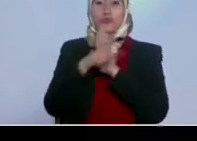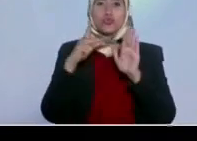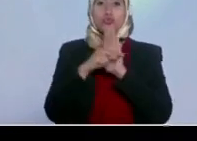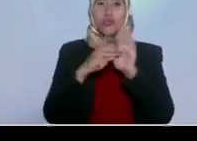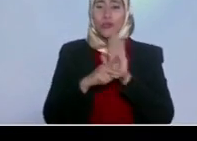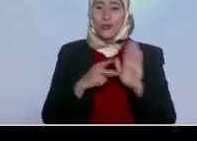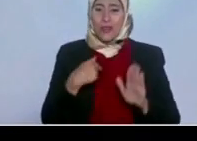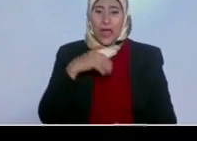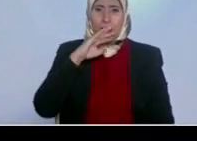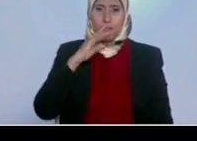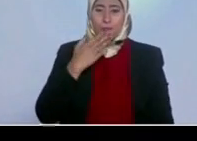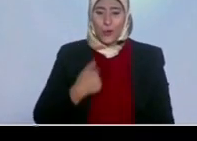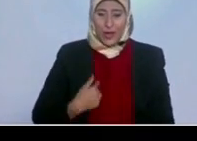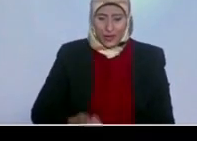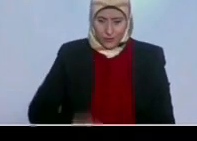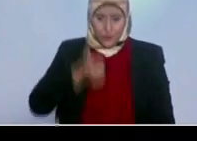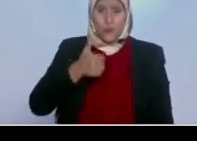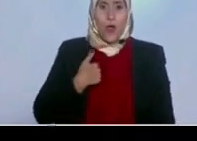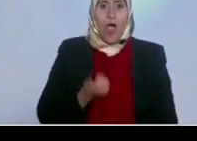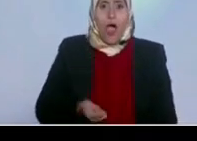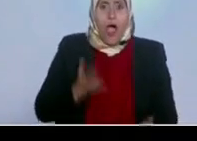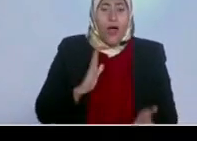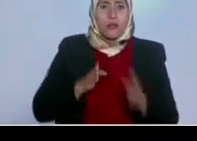لقينا ان كل الشروط تنطبق علينا.